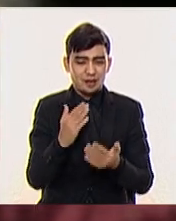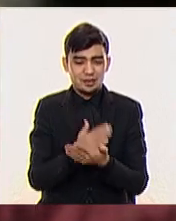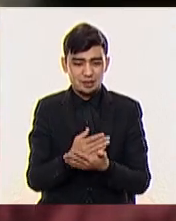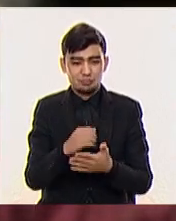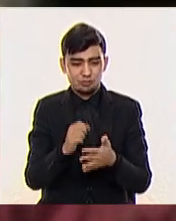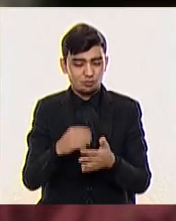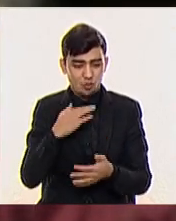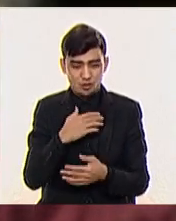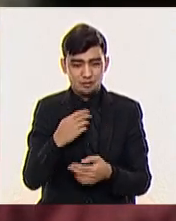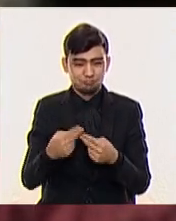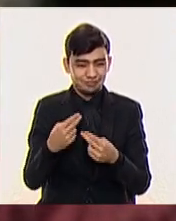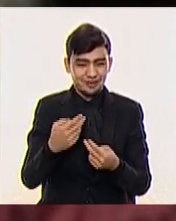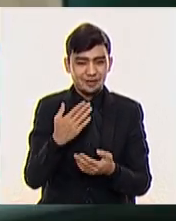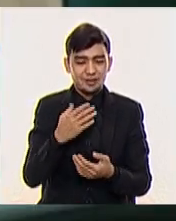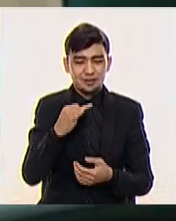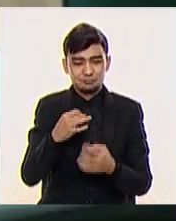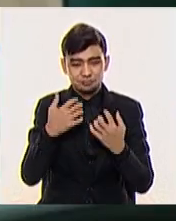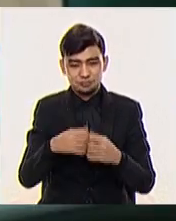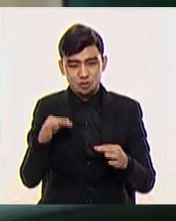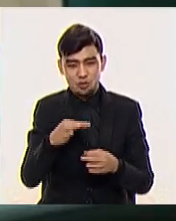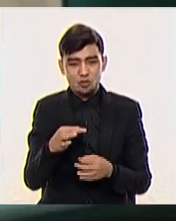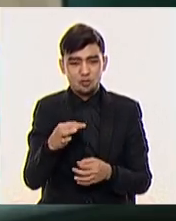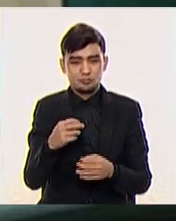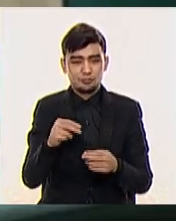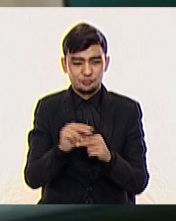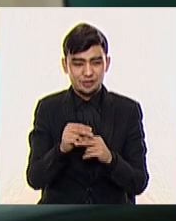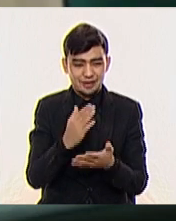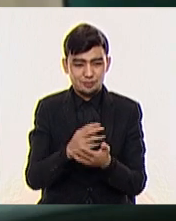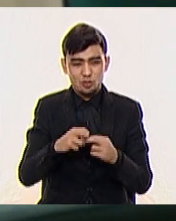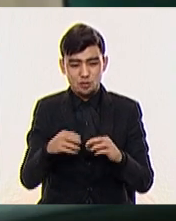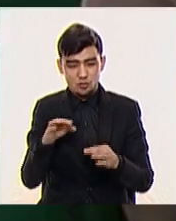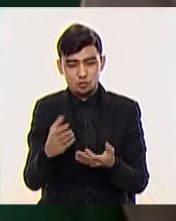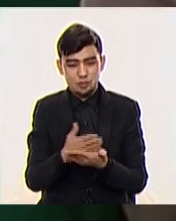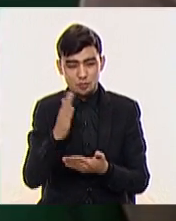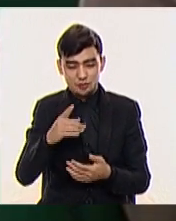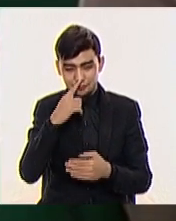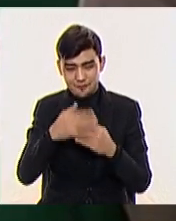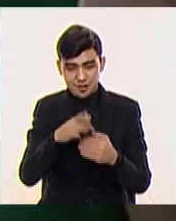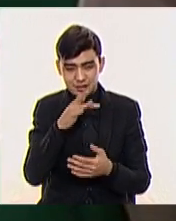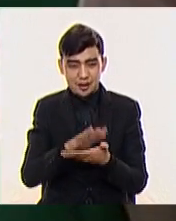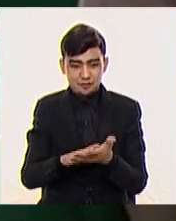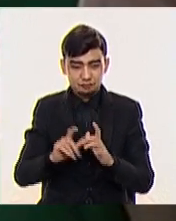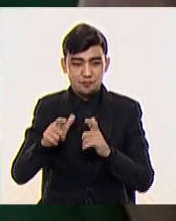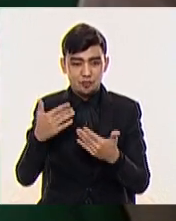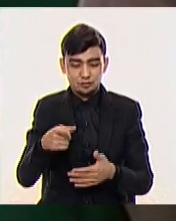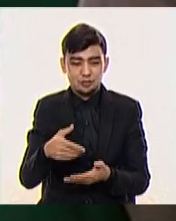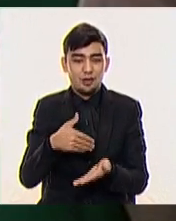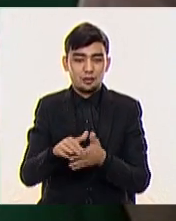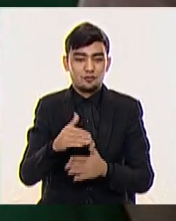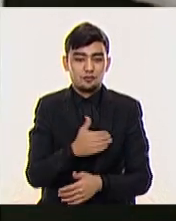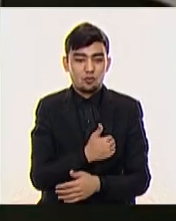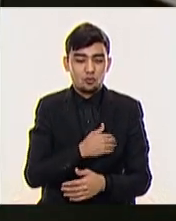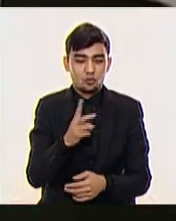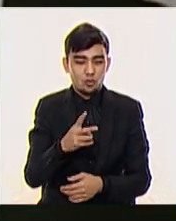банк әлде халықтың өтінішін есепке алу арқылы кемшін тұстарды жөндеп жатырмыз деді. Алдағы уақытта өтінім беріп қойып, одан бас тартқысы келген